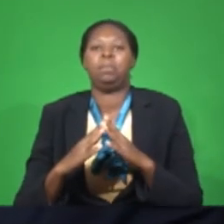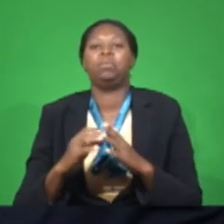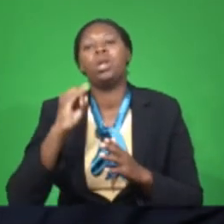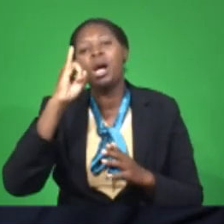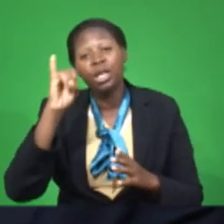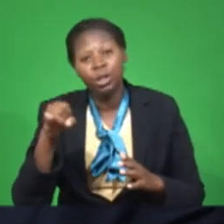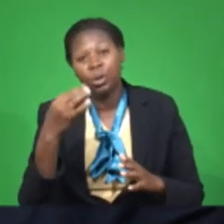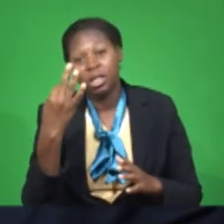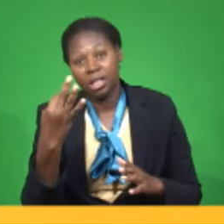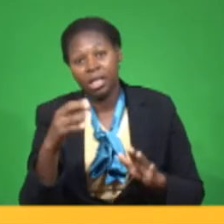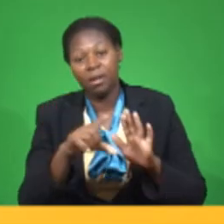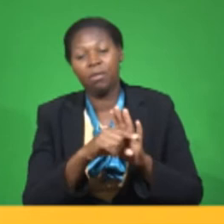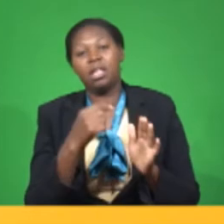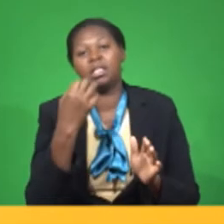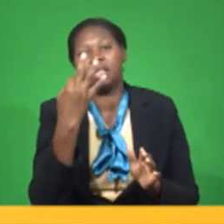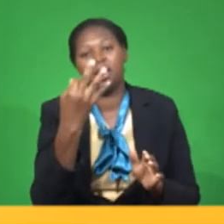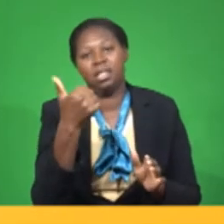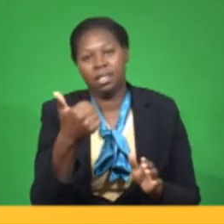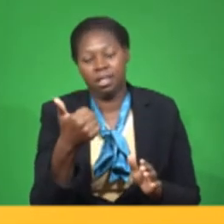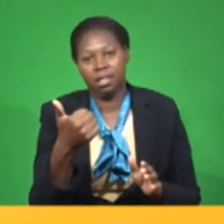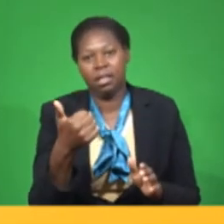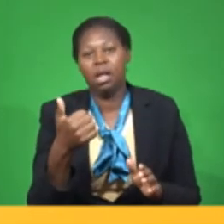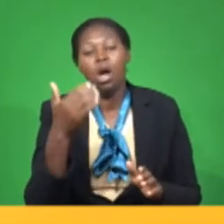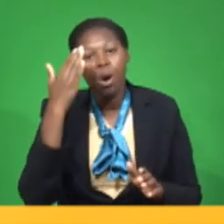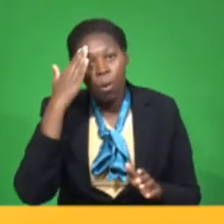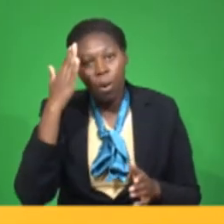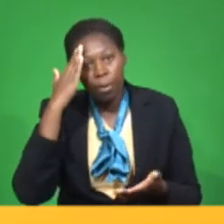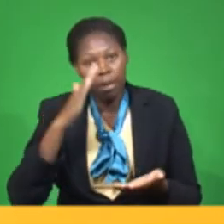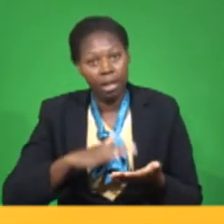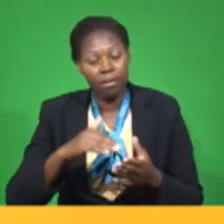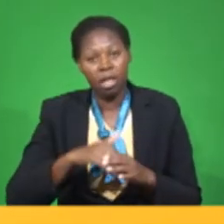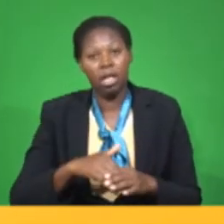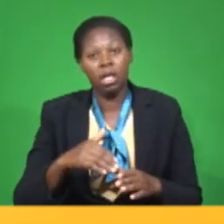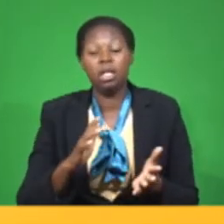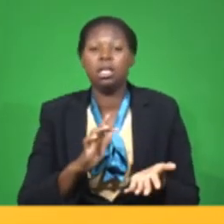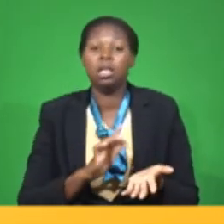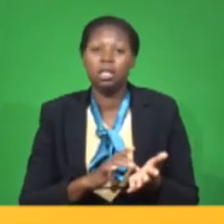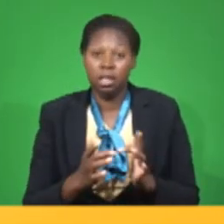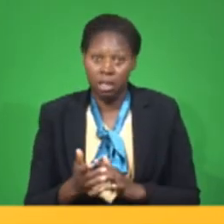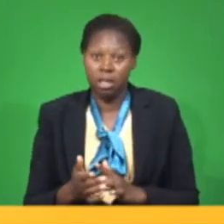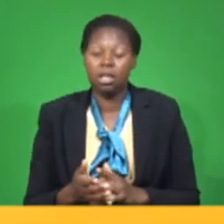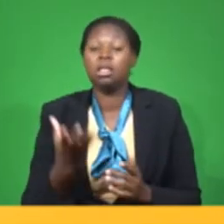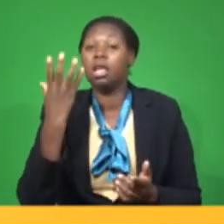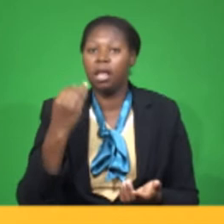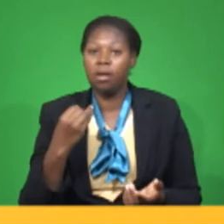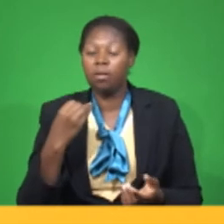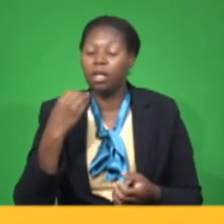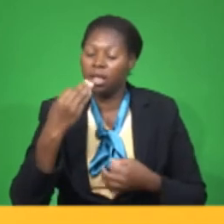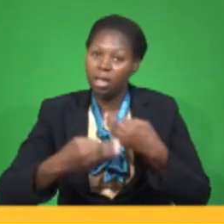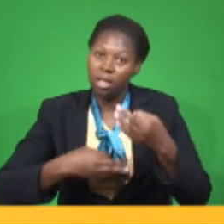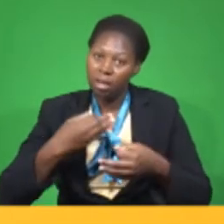verse 36 unotenda kumwana komana une upenyu usingaperi right. Asu singa tere rimana